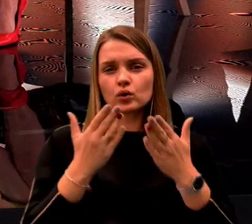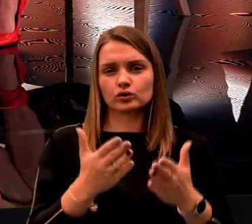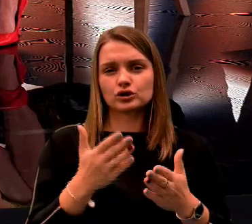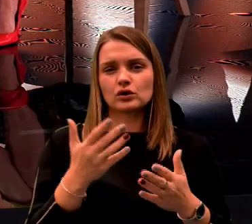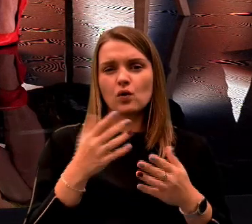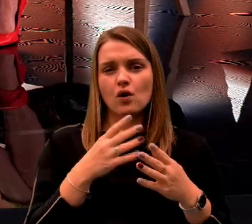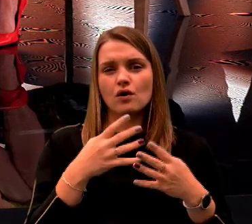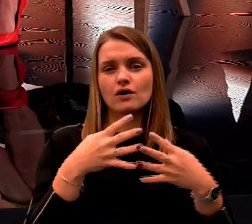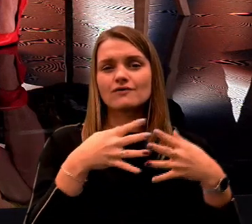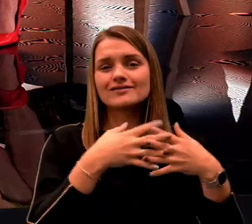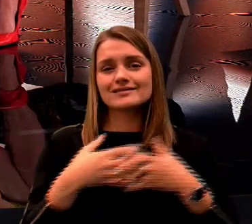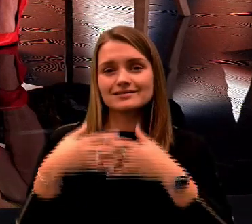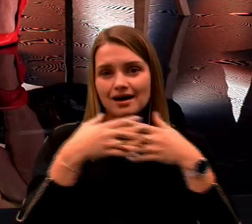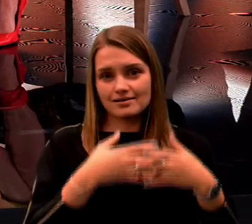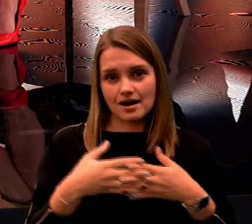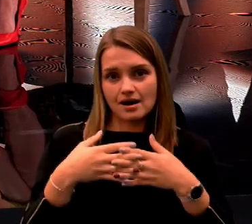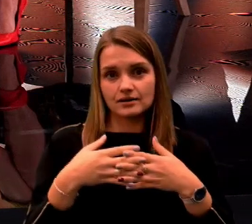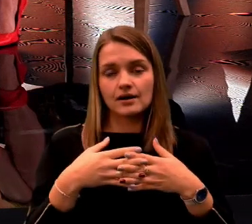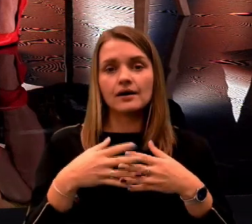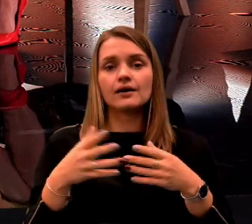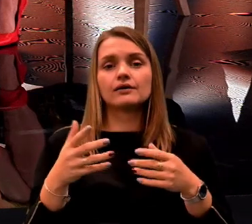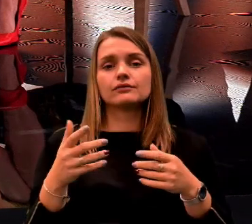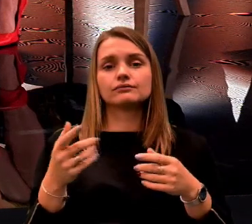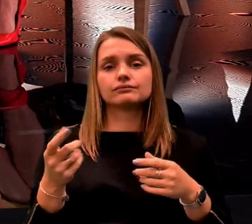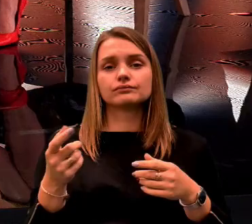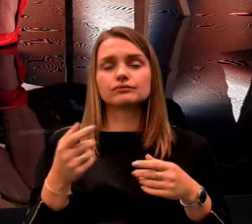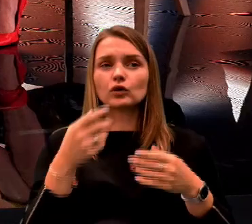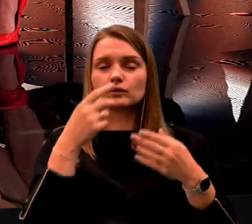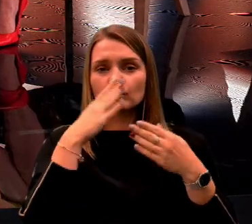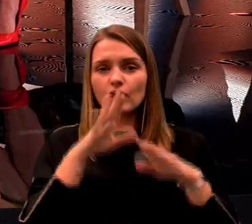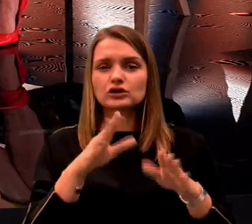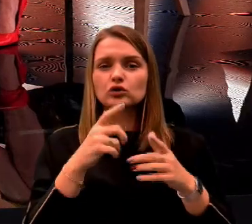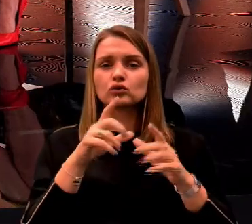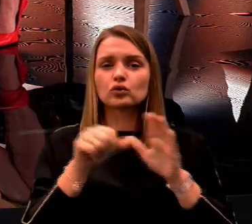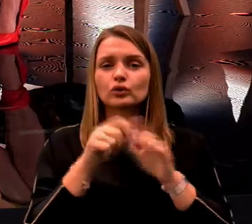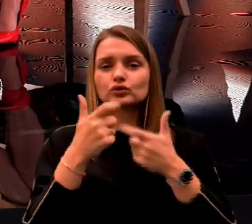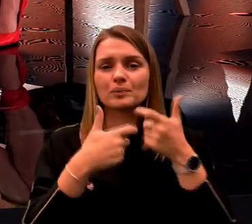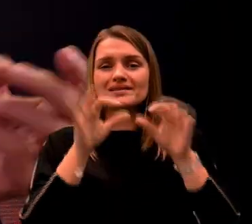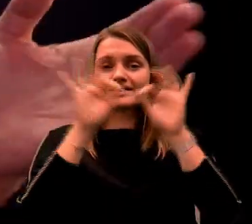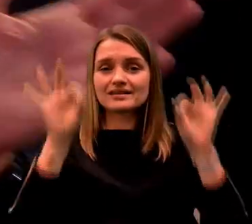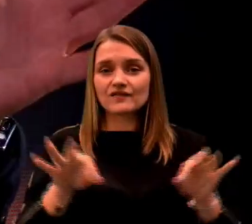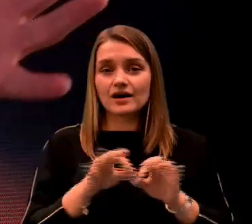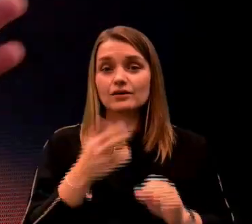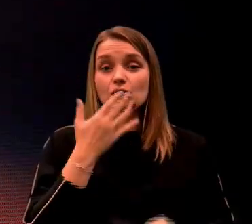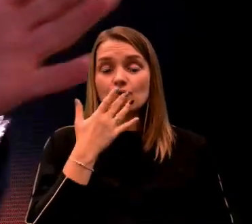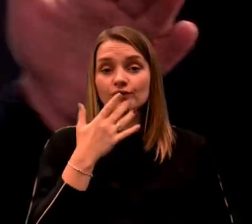lat temu, sprowadził się do de facto stworzenia certyfikatu, który mówi tak, jeżeli